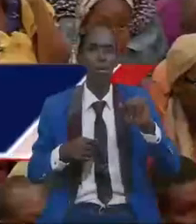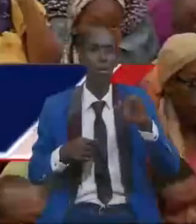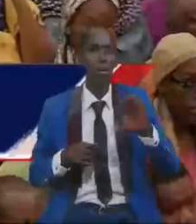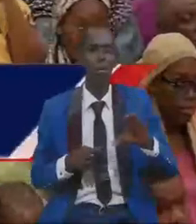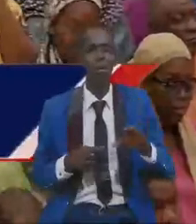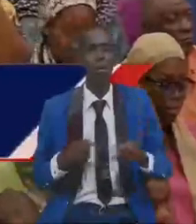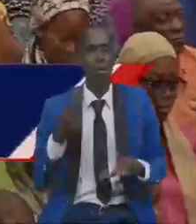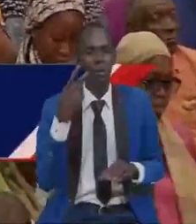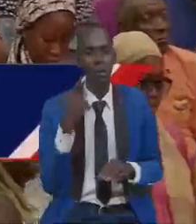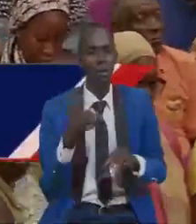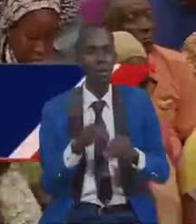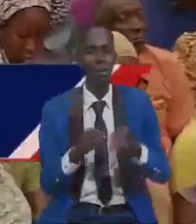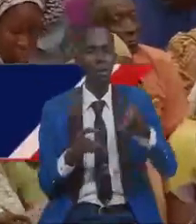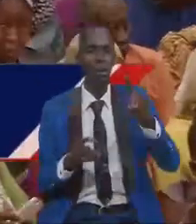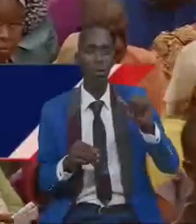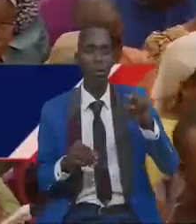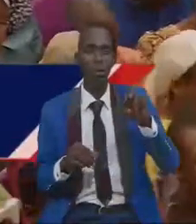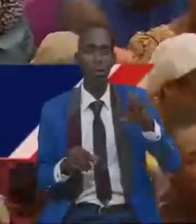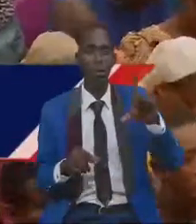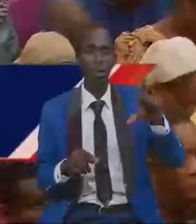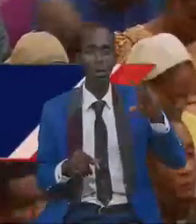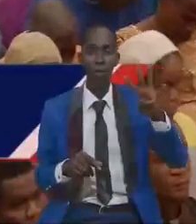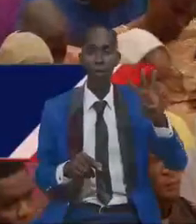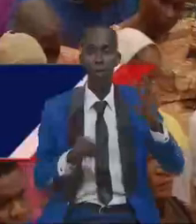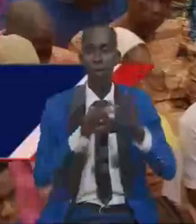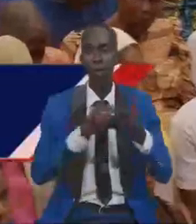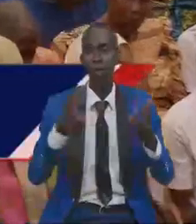orgueilleux. Daniel 4, verset